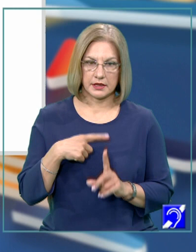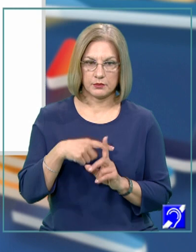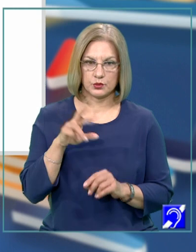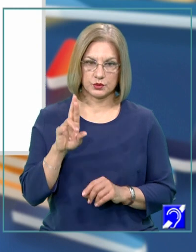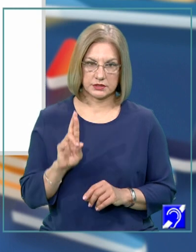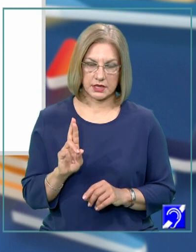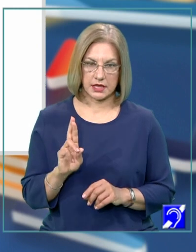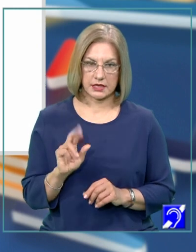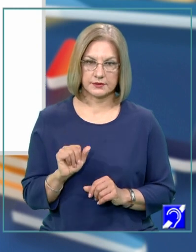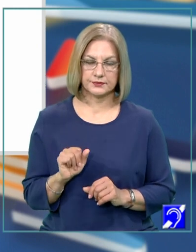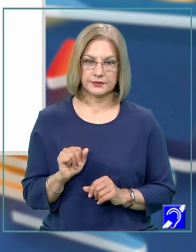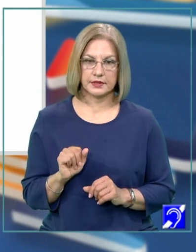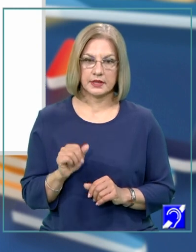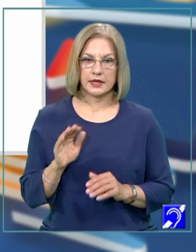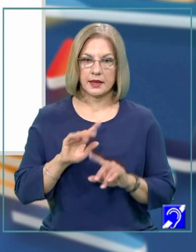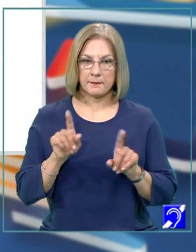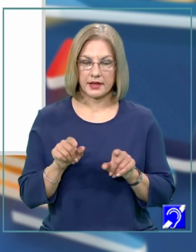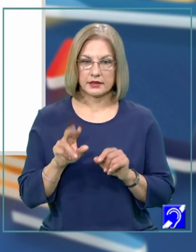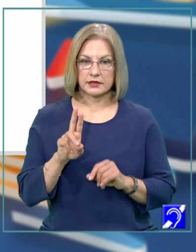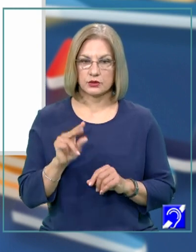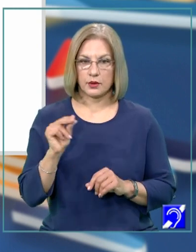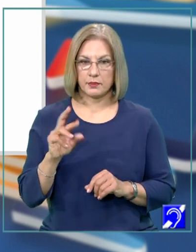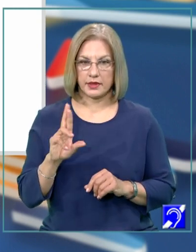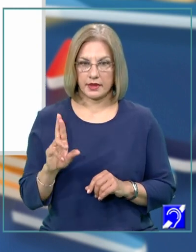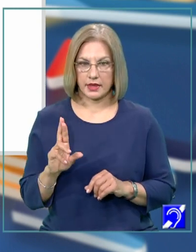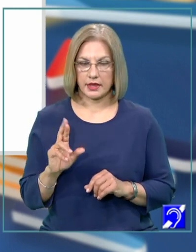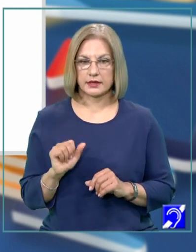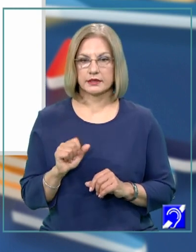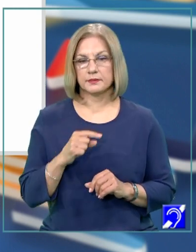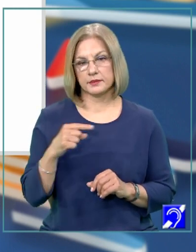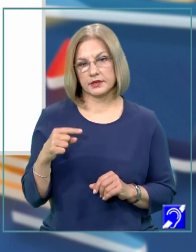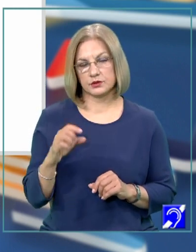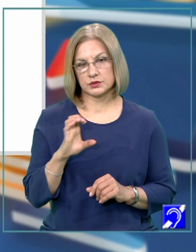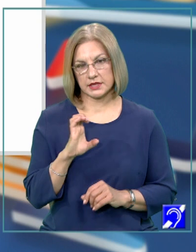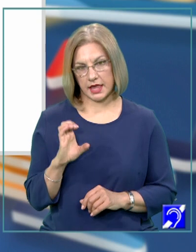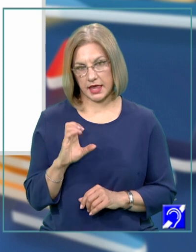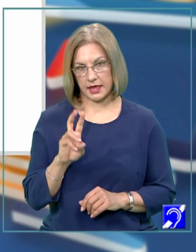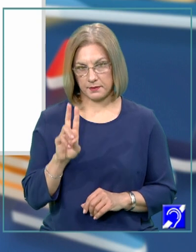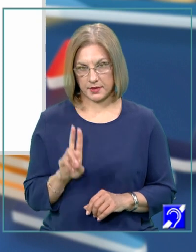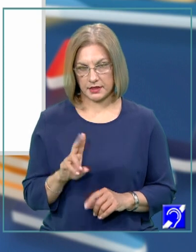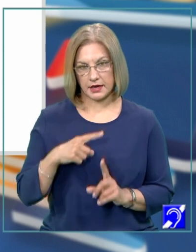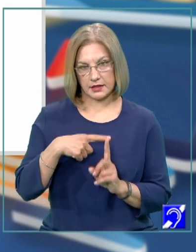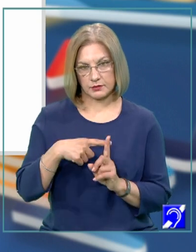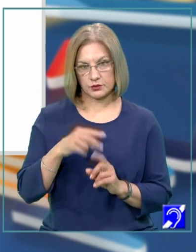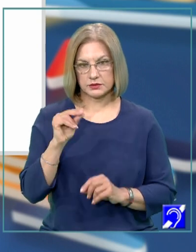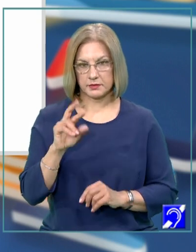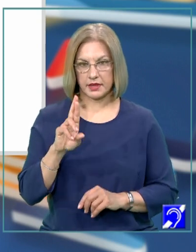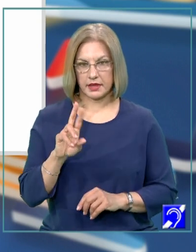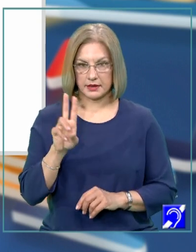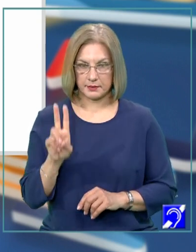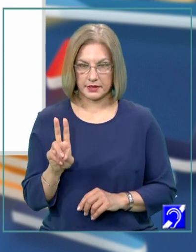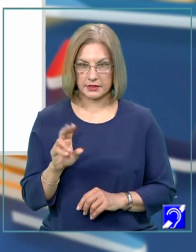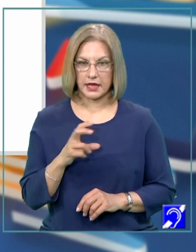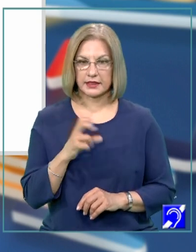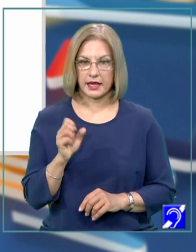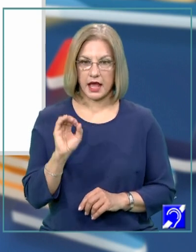R pe lângă doi pe R minus e pătrat plus pe aer pătrat egal